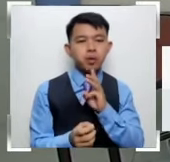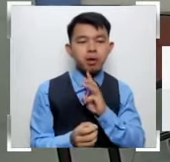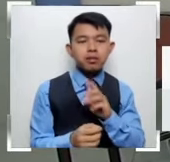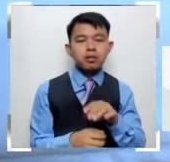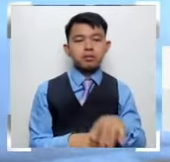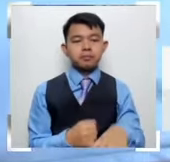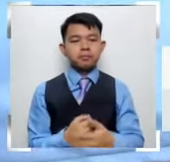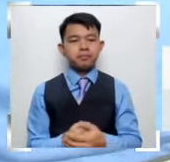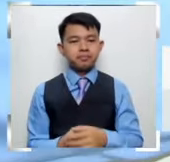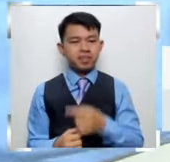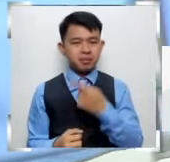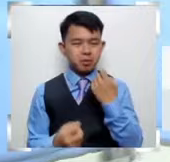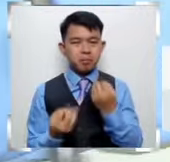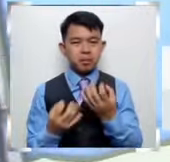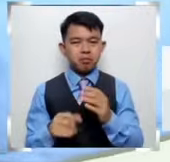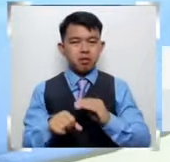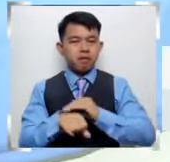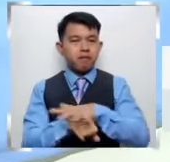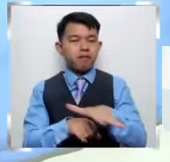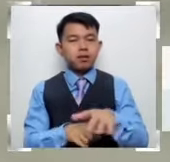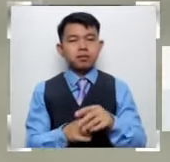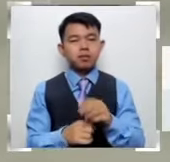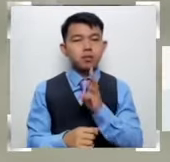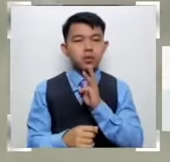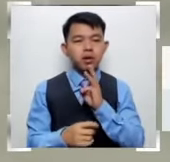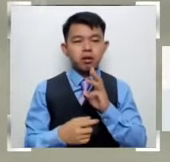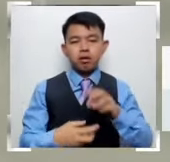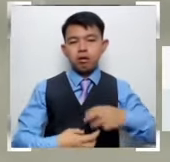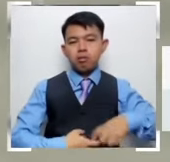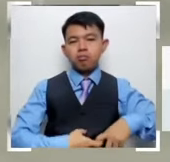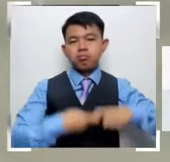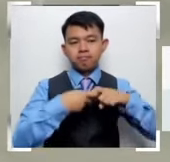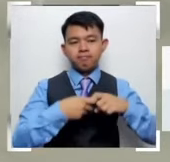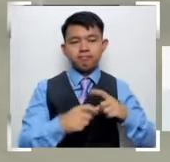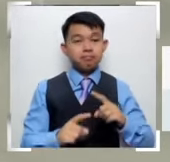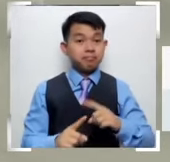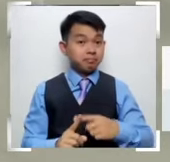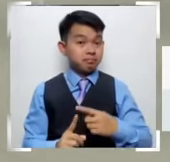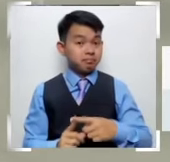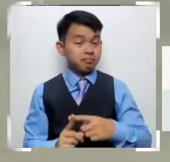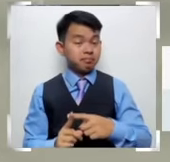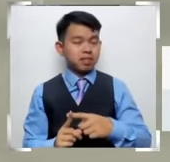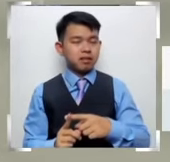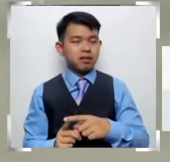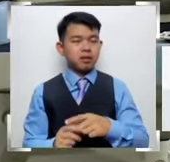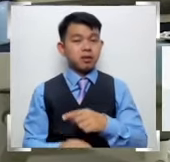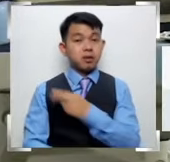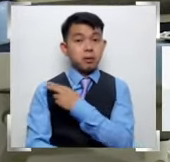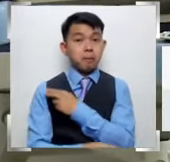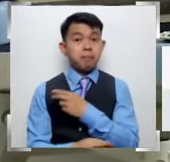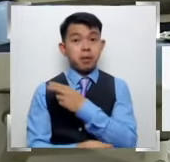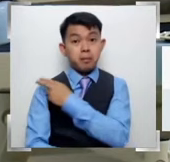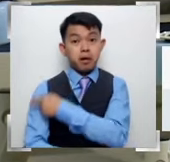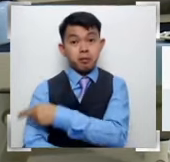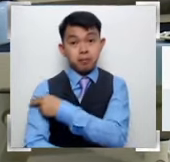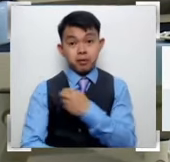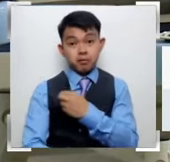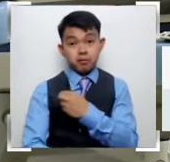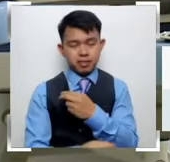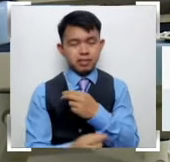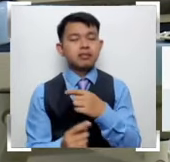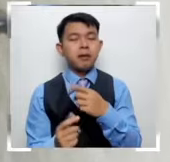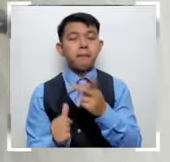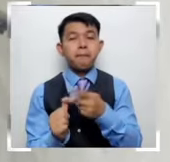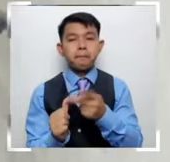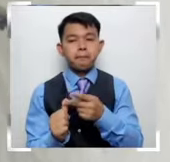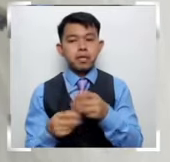service interruptions. Pero prioridad daw silang bigyan ng supply, maging ang maliliit na medical facility. Libre raw ang tubig